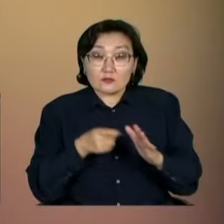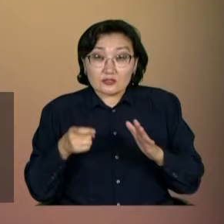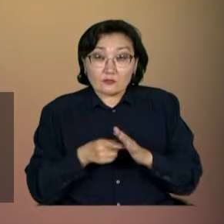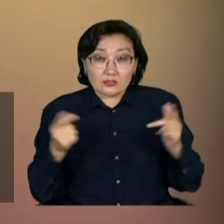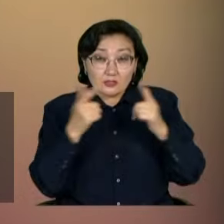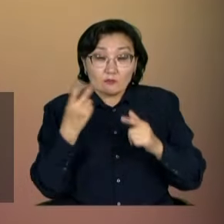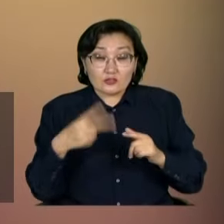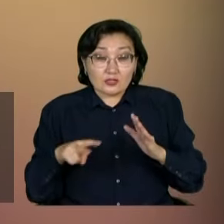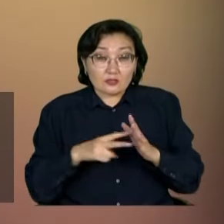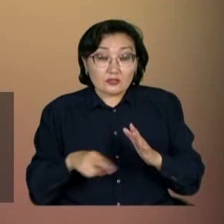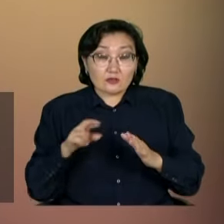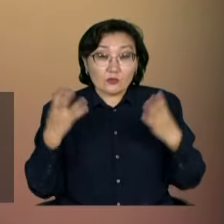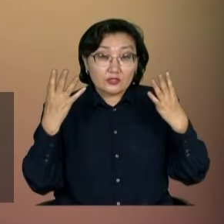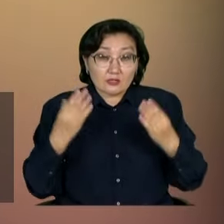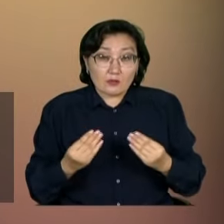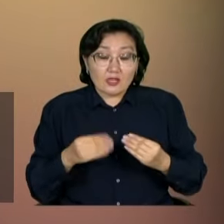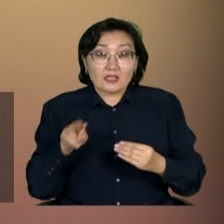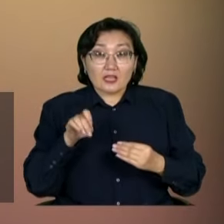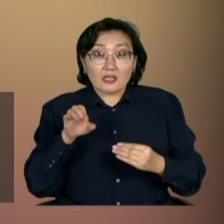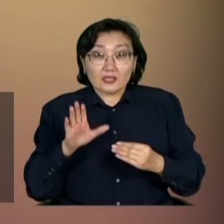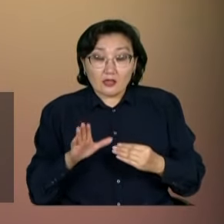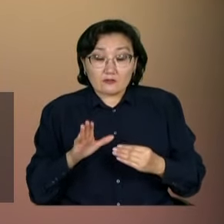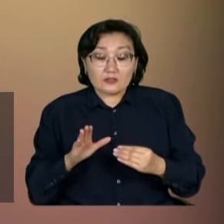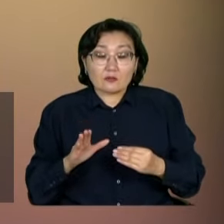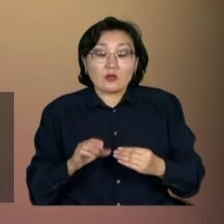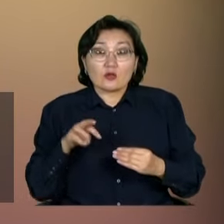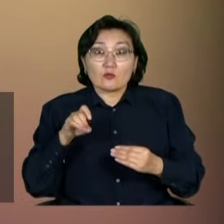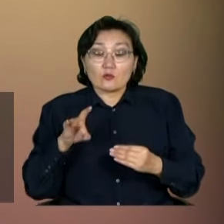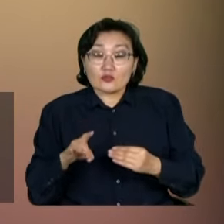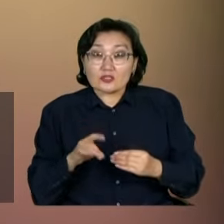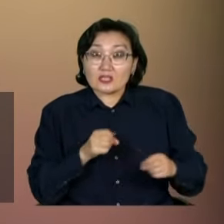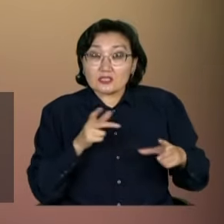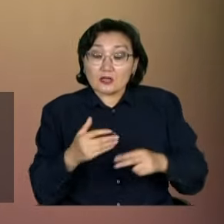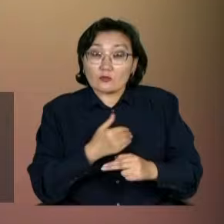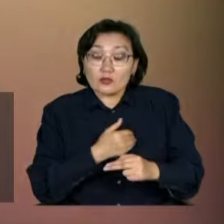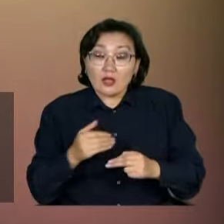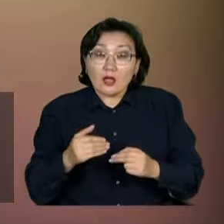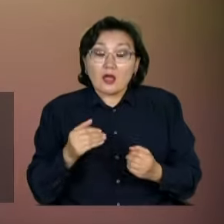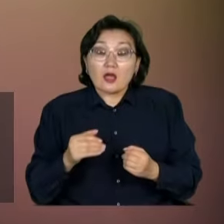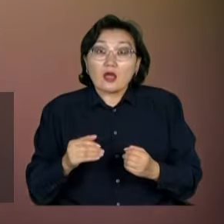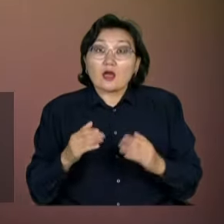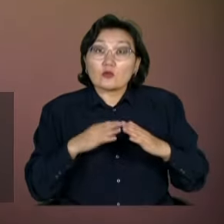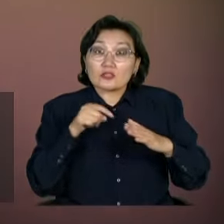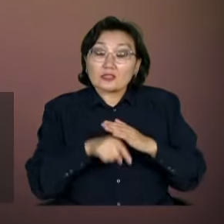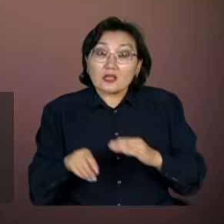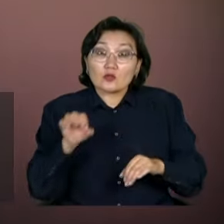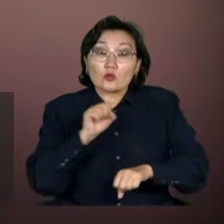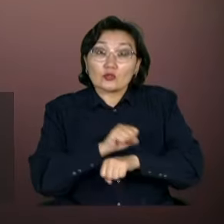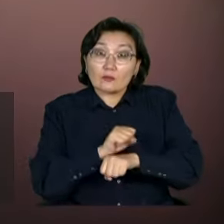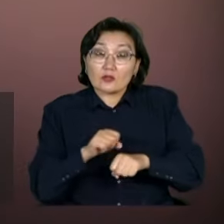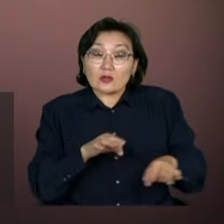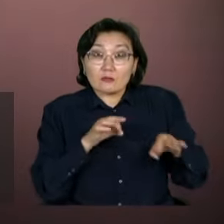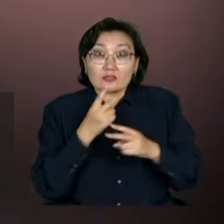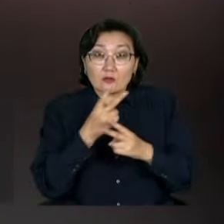болғандай 27 қаңтарда Дәкебаев қоқыс шығарып жатып аулада жолды бөгеп тұрған көлікті көріпті. Балаға сөз айтып